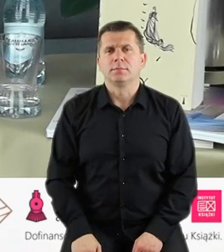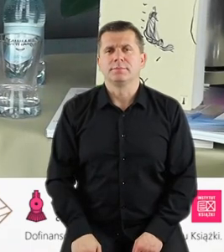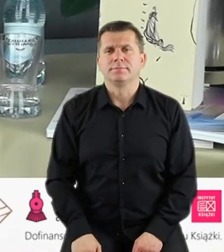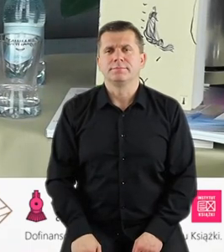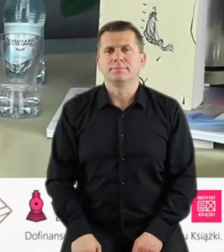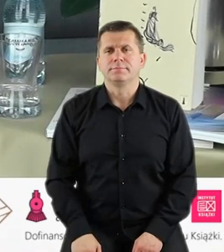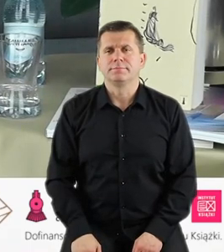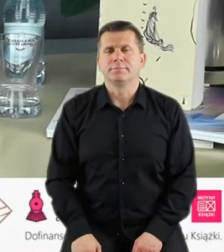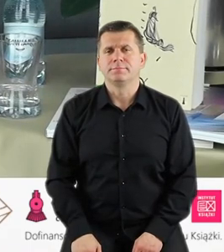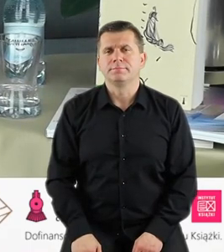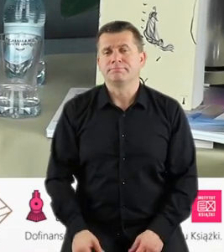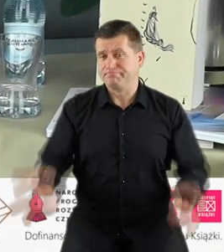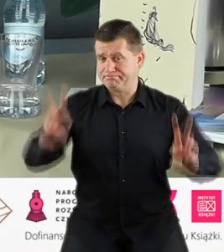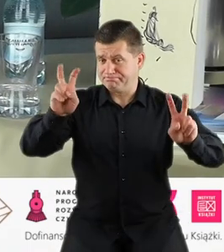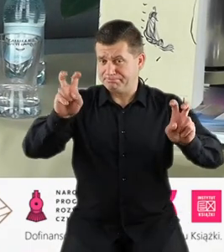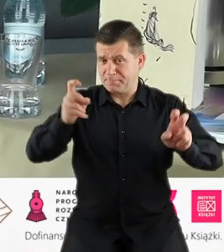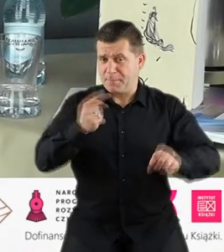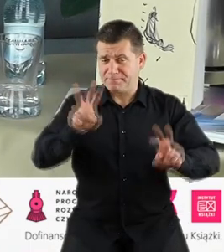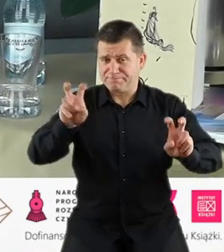Małopolski. No,